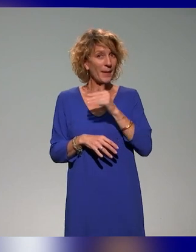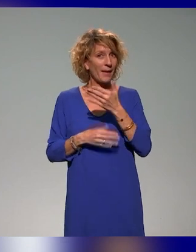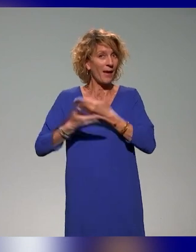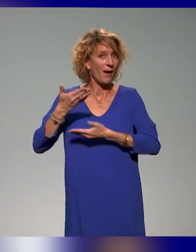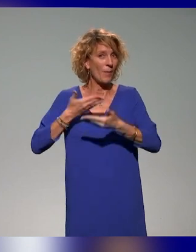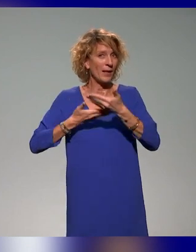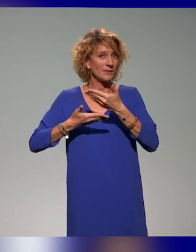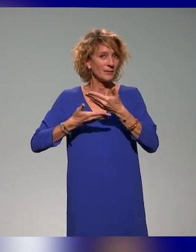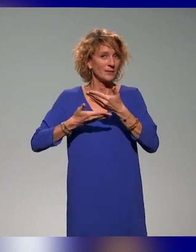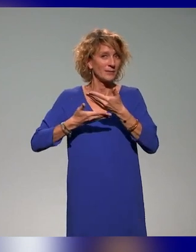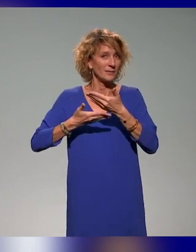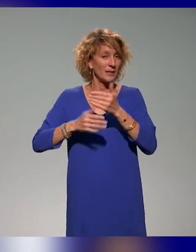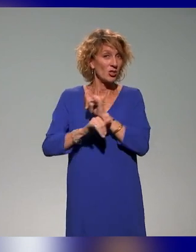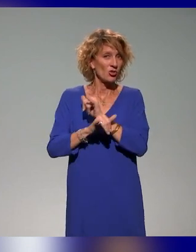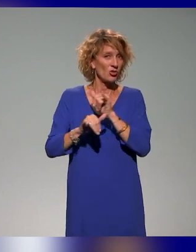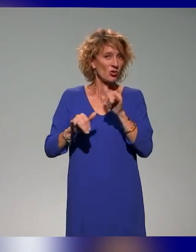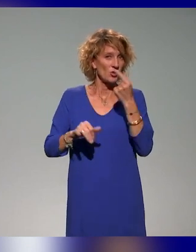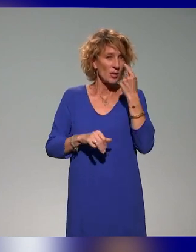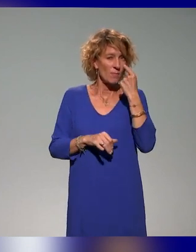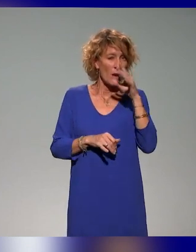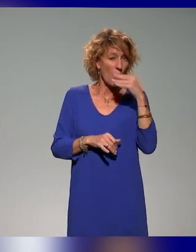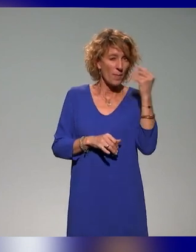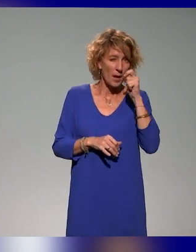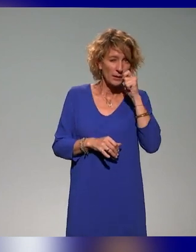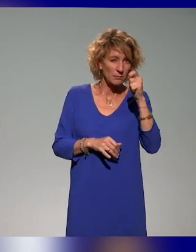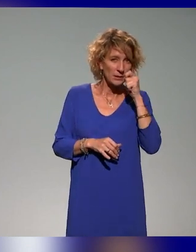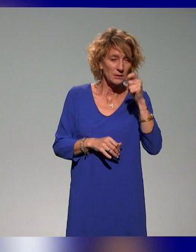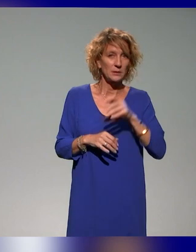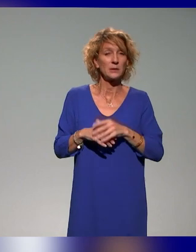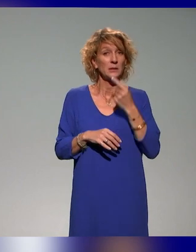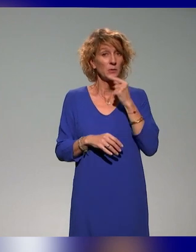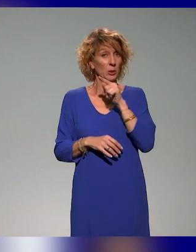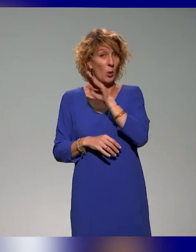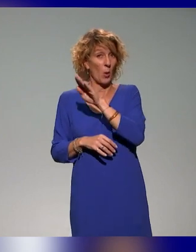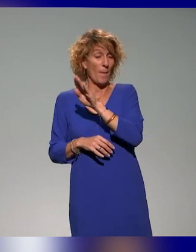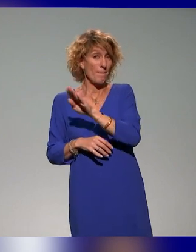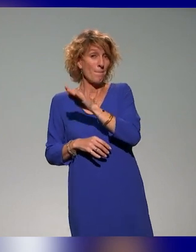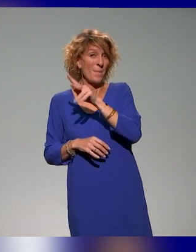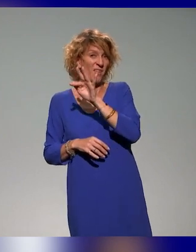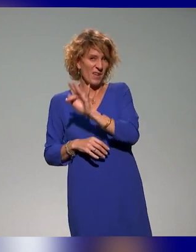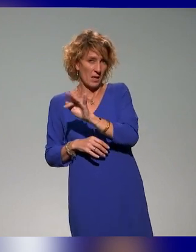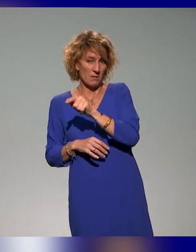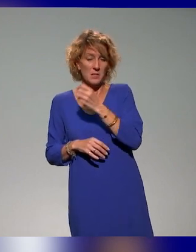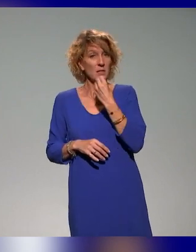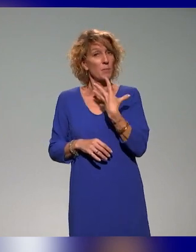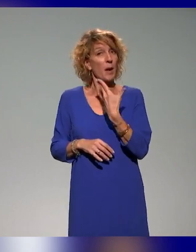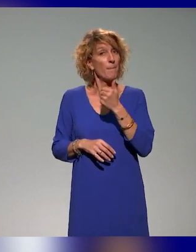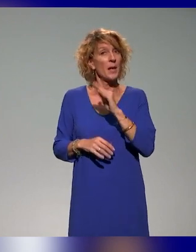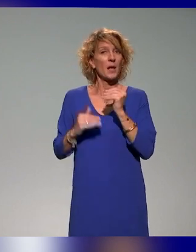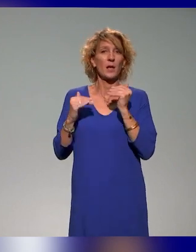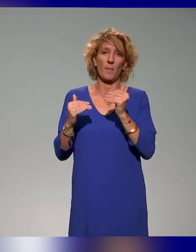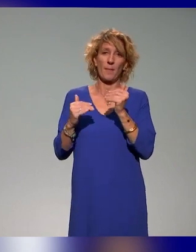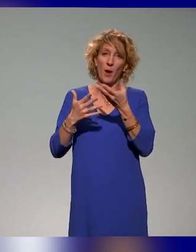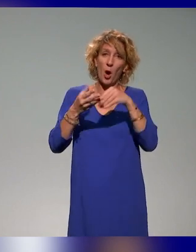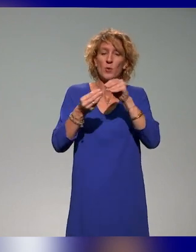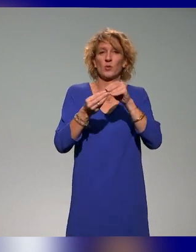remplaceront jamais l'œil humain, l'expertise humaine. C'est-à-dire que Brickfield, c'est très bien, mais à un moment donné, il faudra qu'un humain il